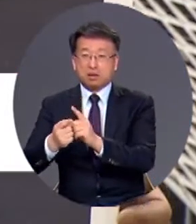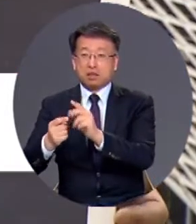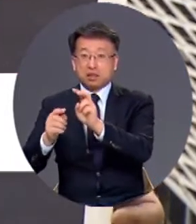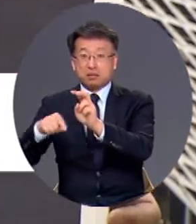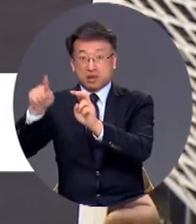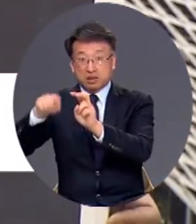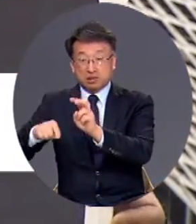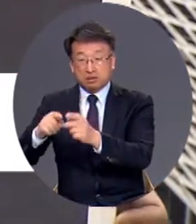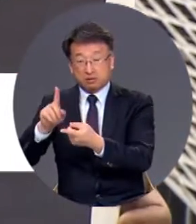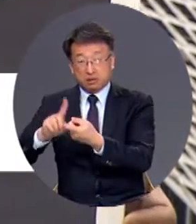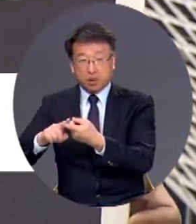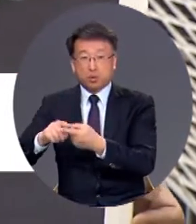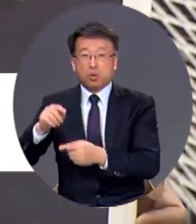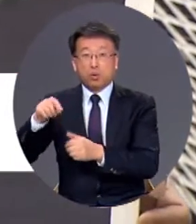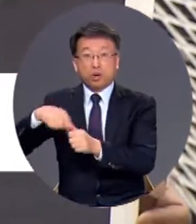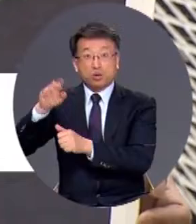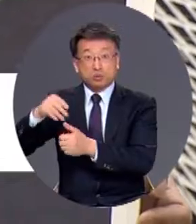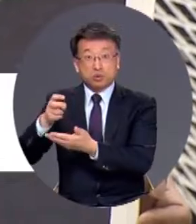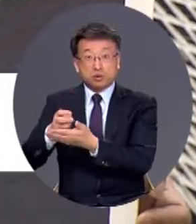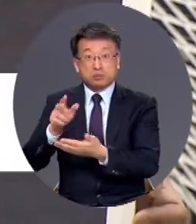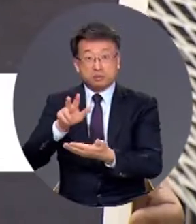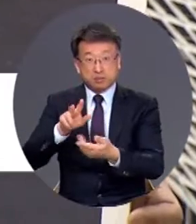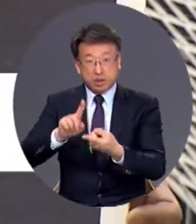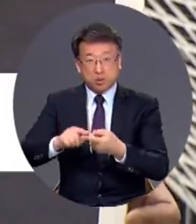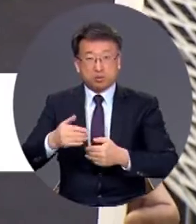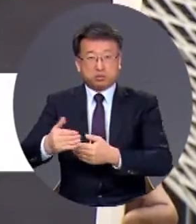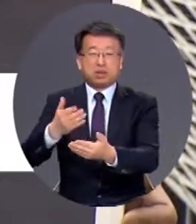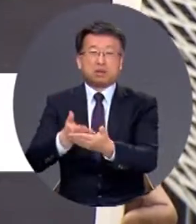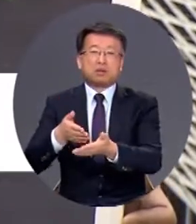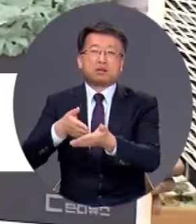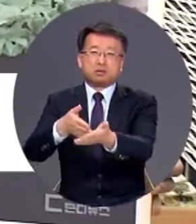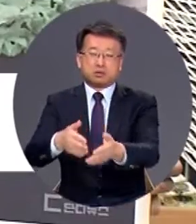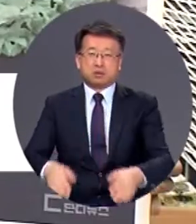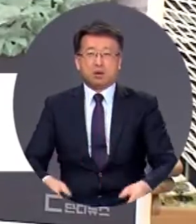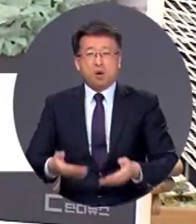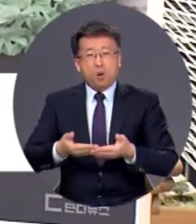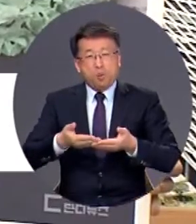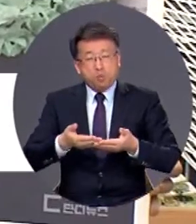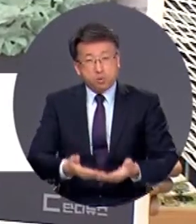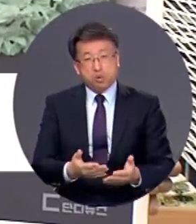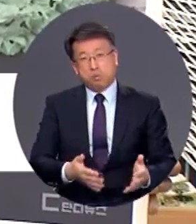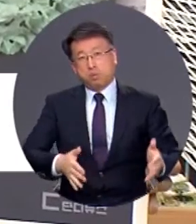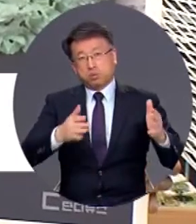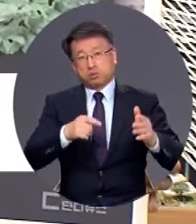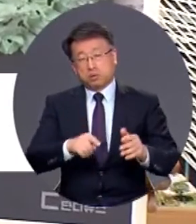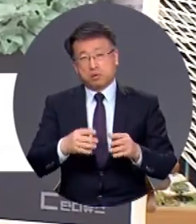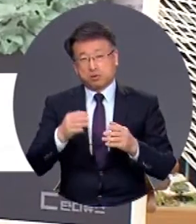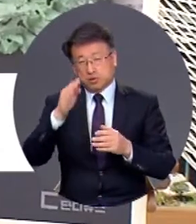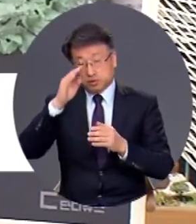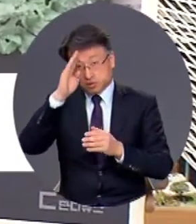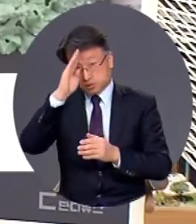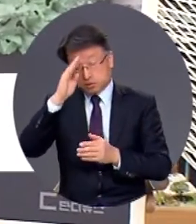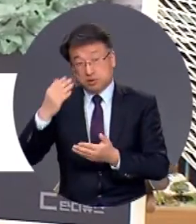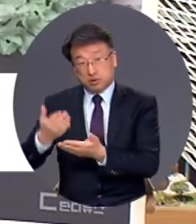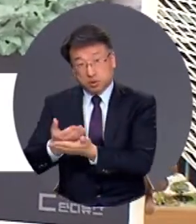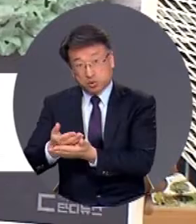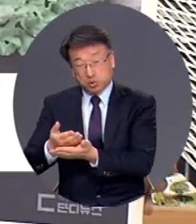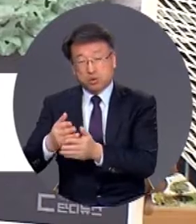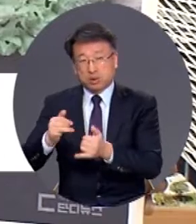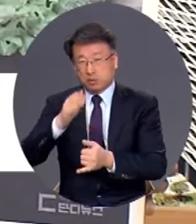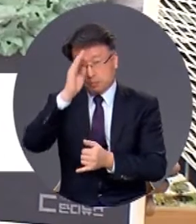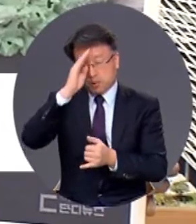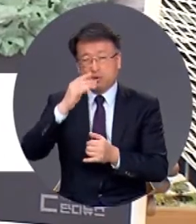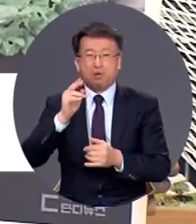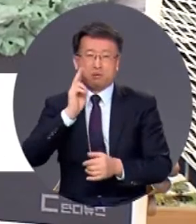즉각 반영하라고 진주시에 요구했습니다. 노조는 무거운 폐기물 자루 때문에 많은 청소 노동자들이